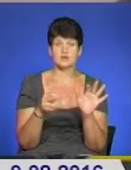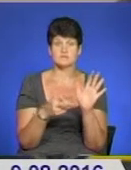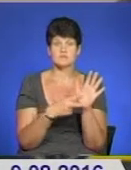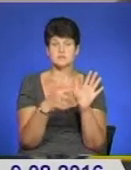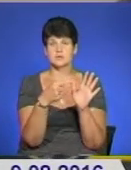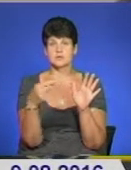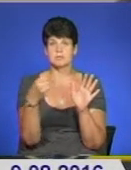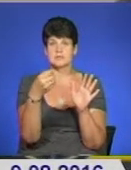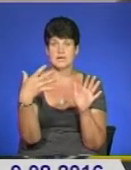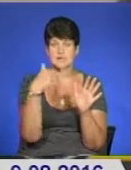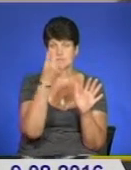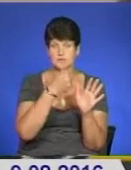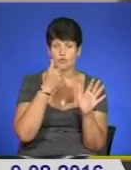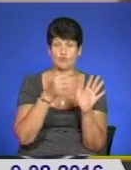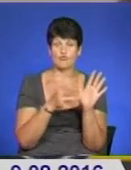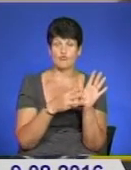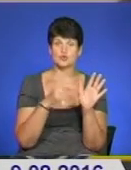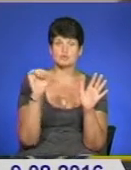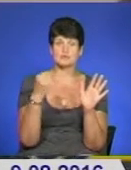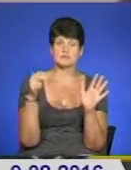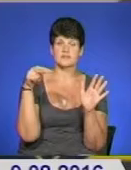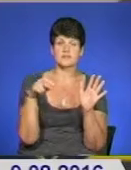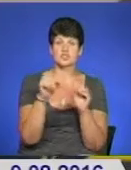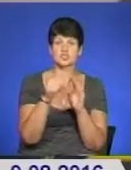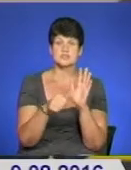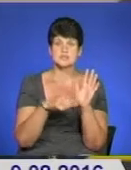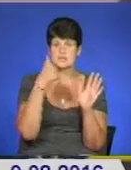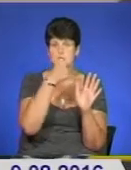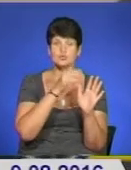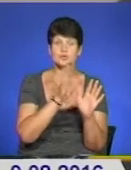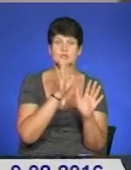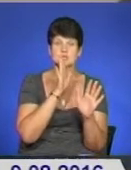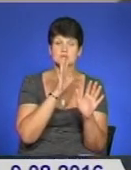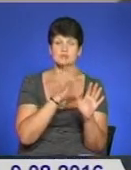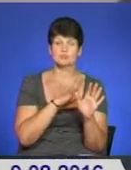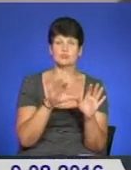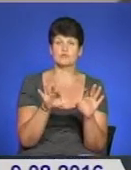до 15 років. 8 серпня 2016 року підозрюваній було обрано